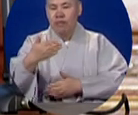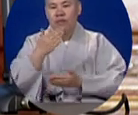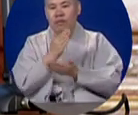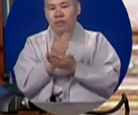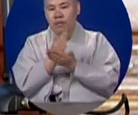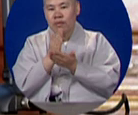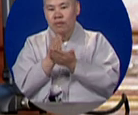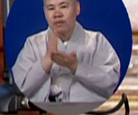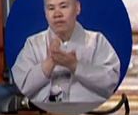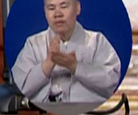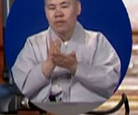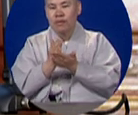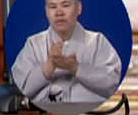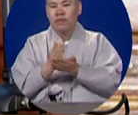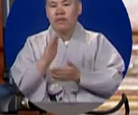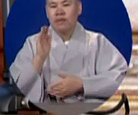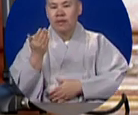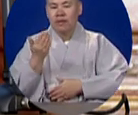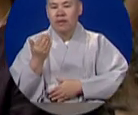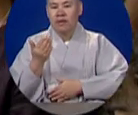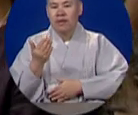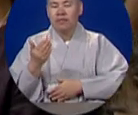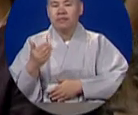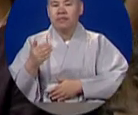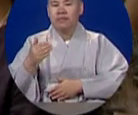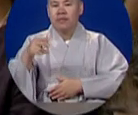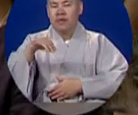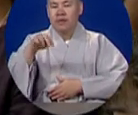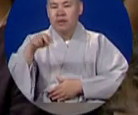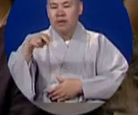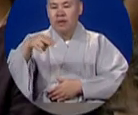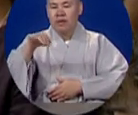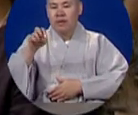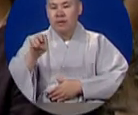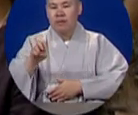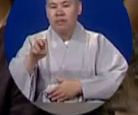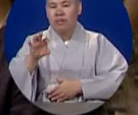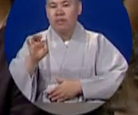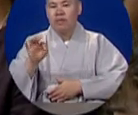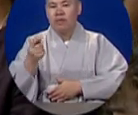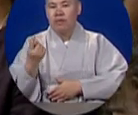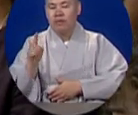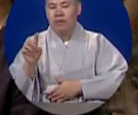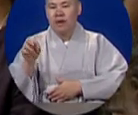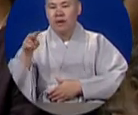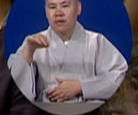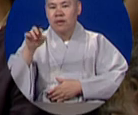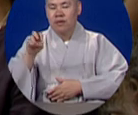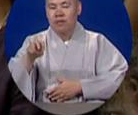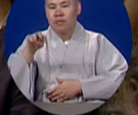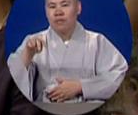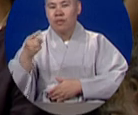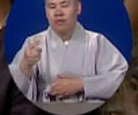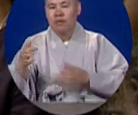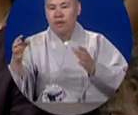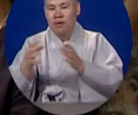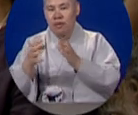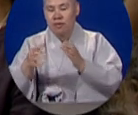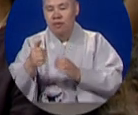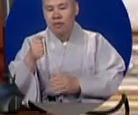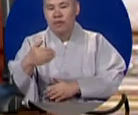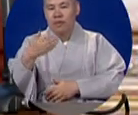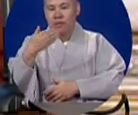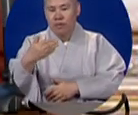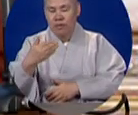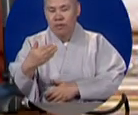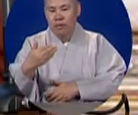59가지가 되거든요 심왕심소 합해서 그리고 이제 그 뒤에 심